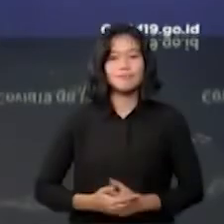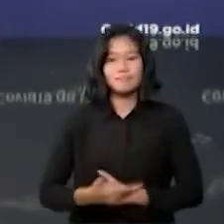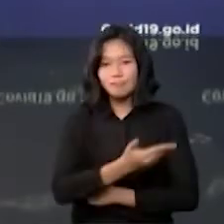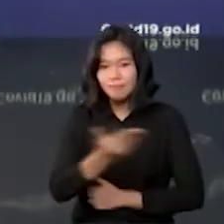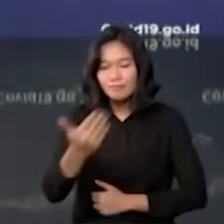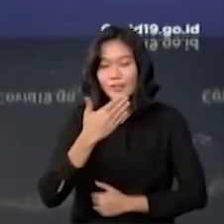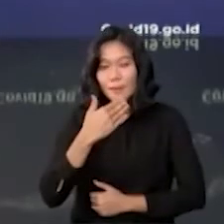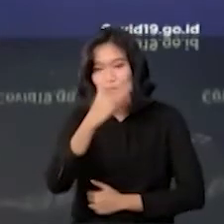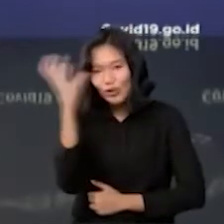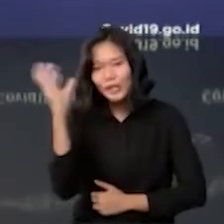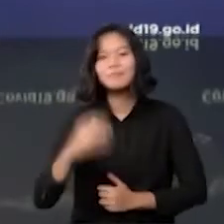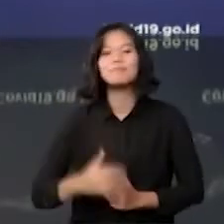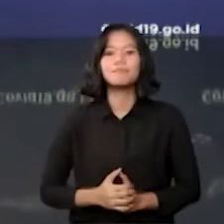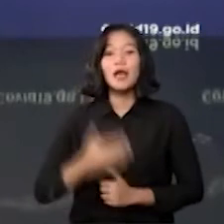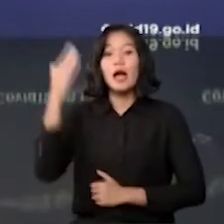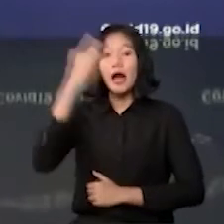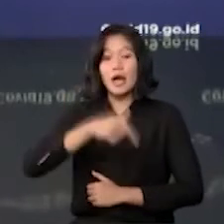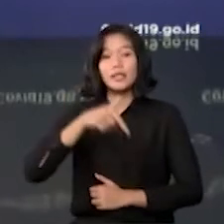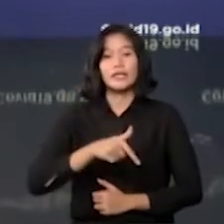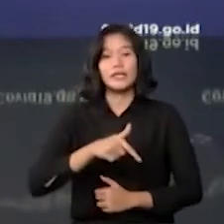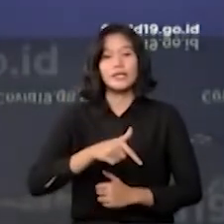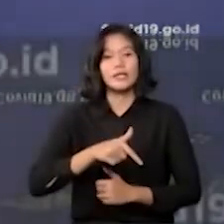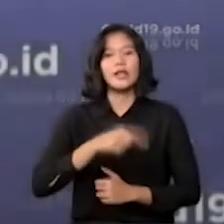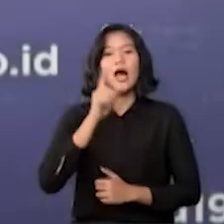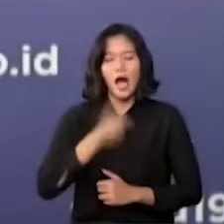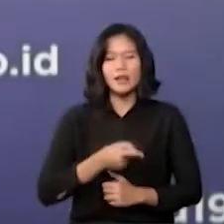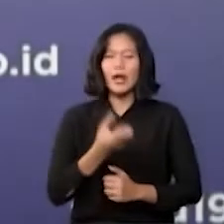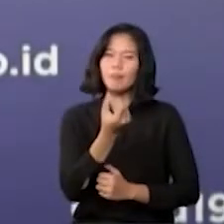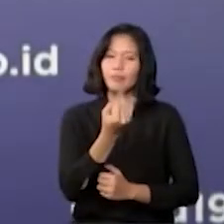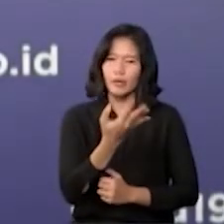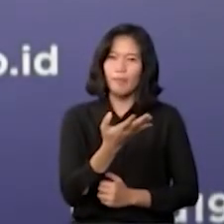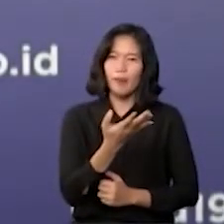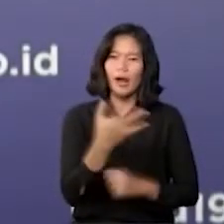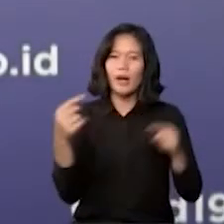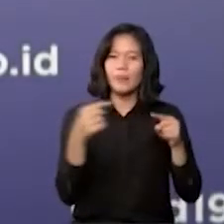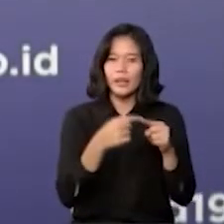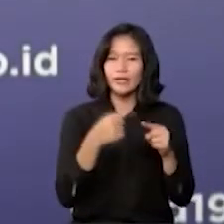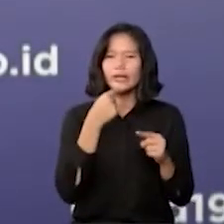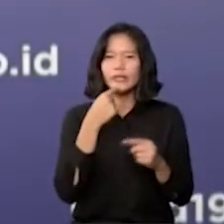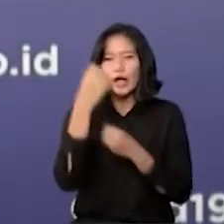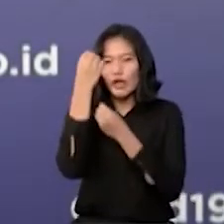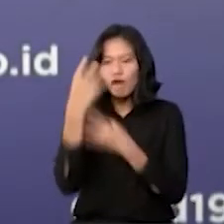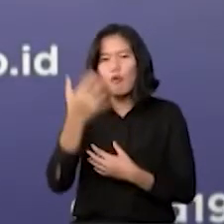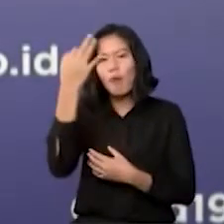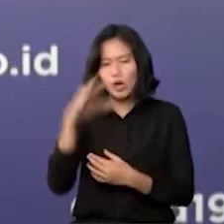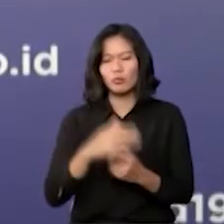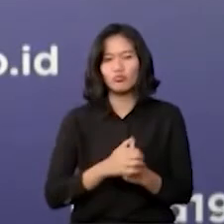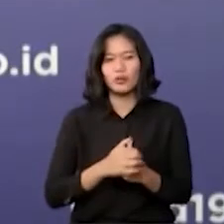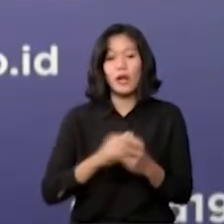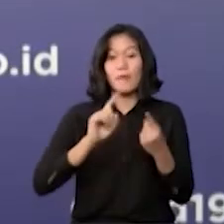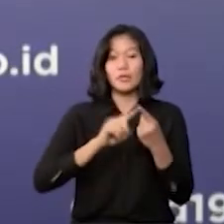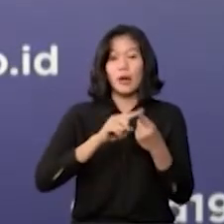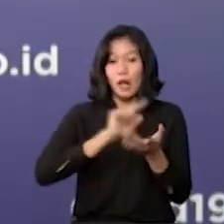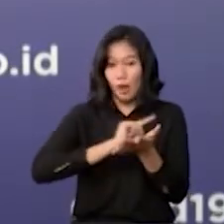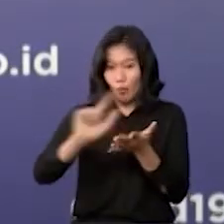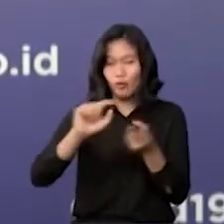Selamat sore hari ini pernyataan tersebut diungkapkan Ahmad jufriyanto saat memberikan pernyataan pers hidung BNPB Jakarta